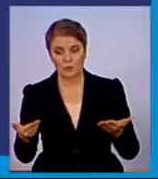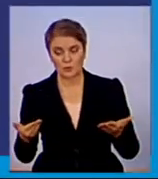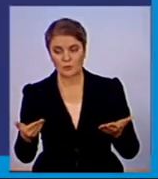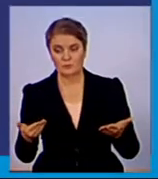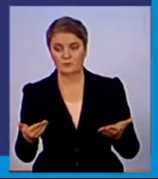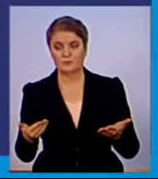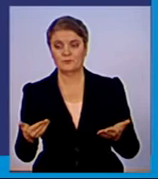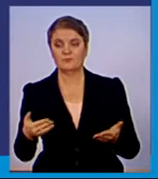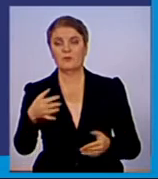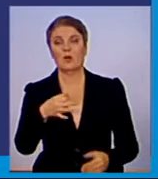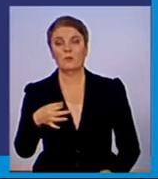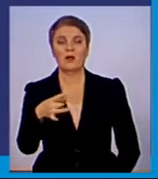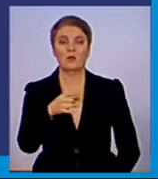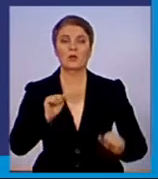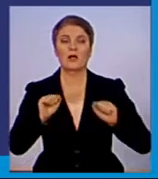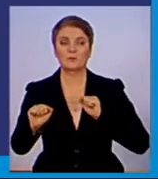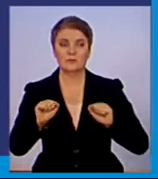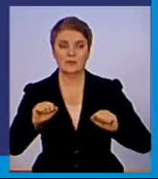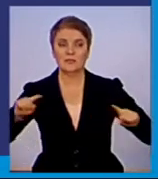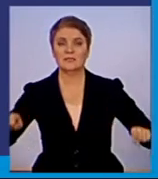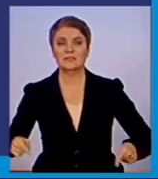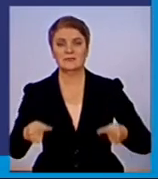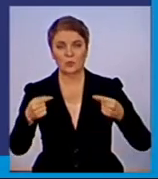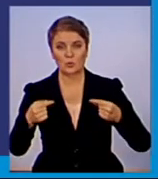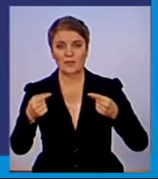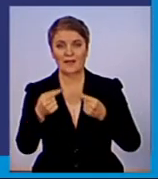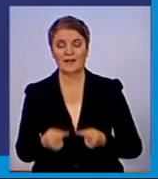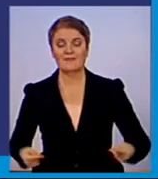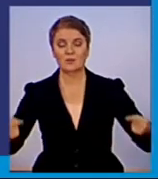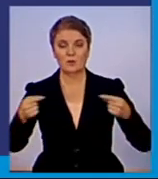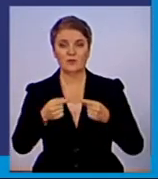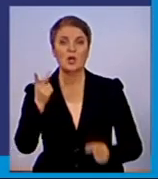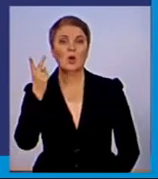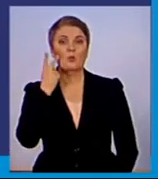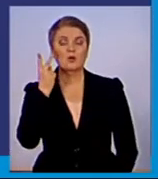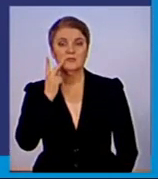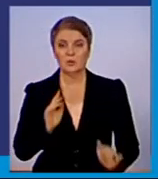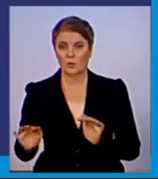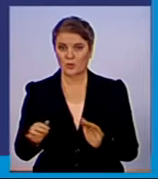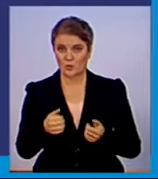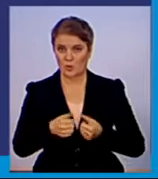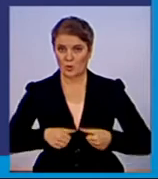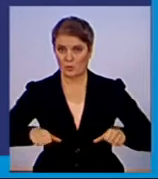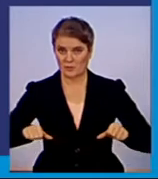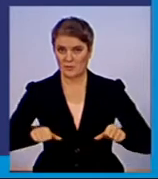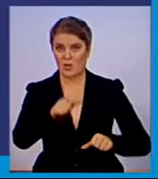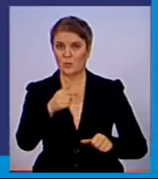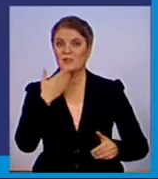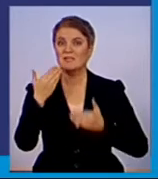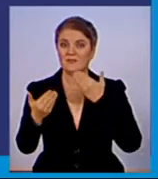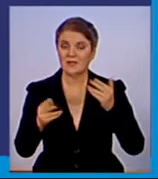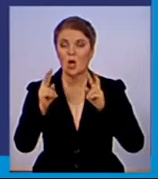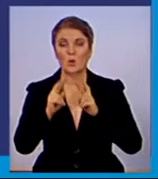при обласних районах, державних адміністраціях створити відповідні постійно діючі комісії, щоб люди туди зверталися і розглядали